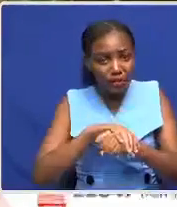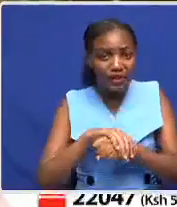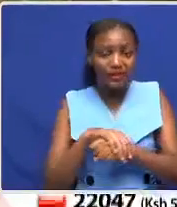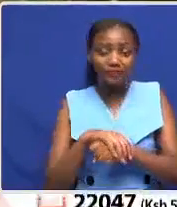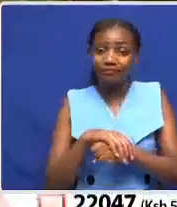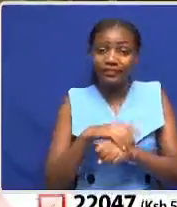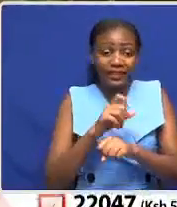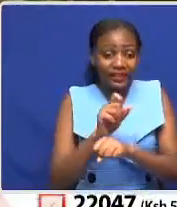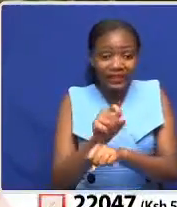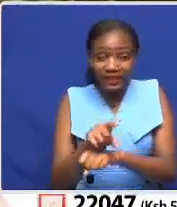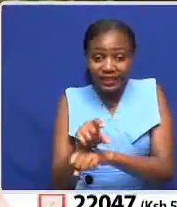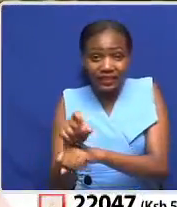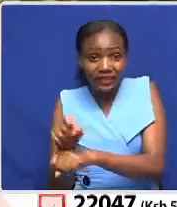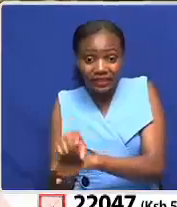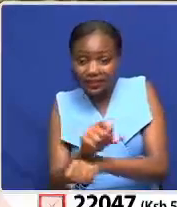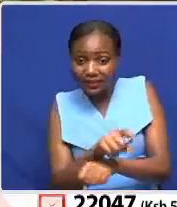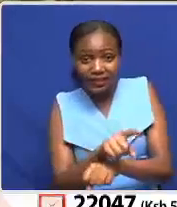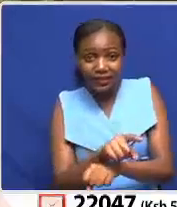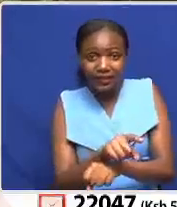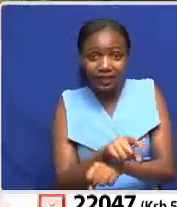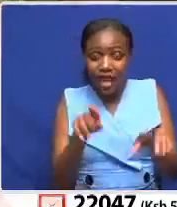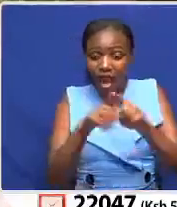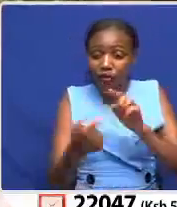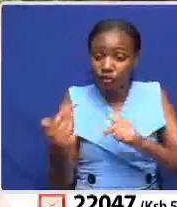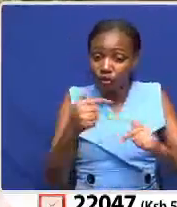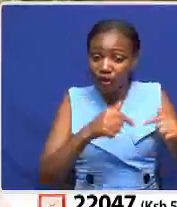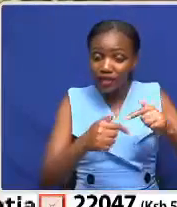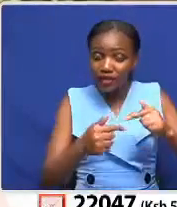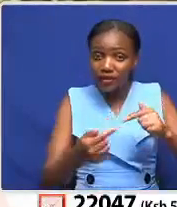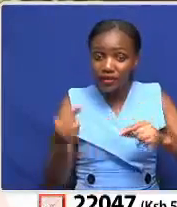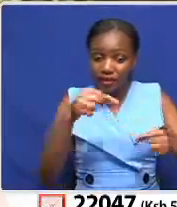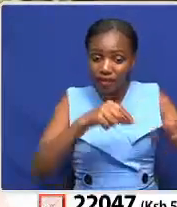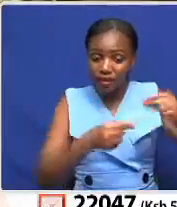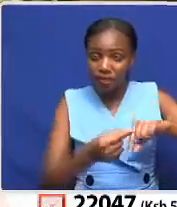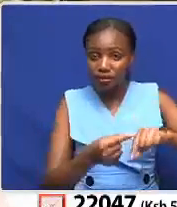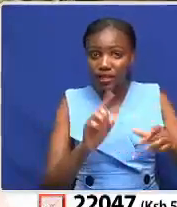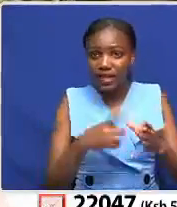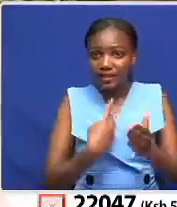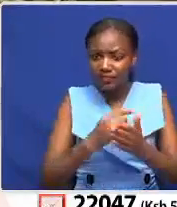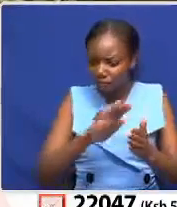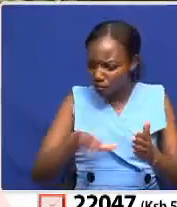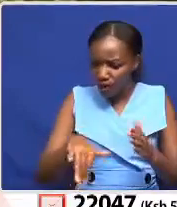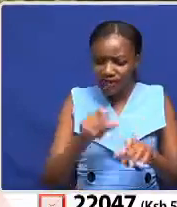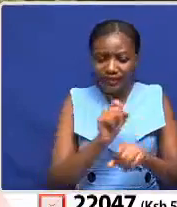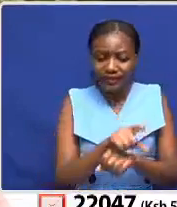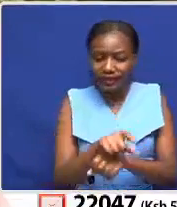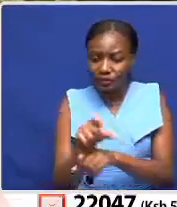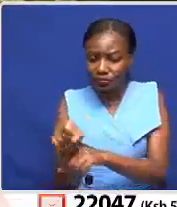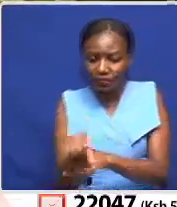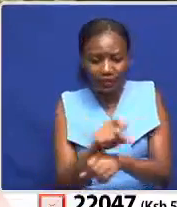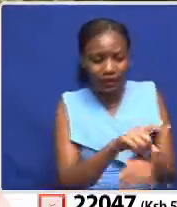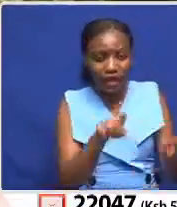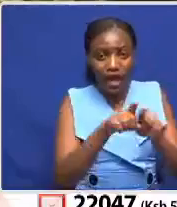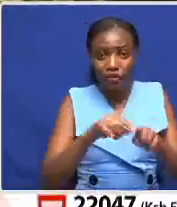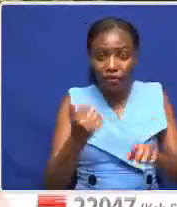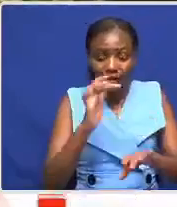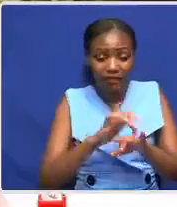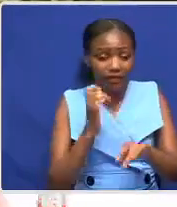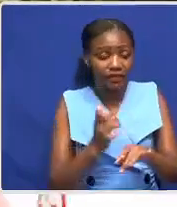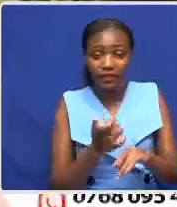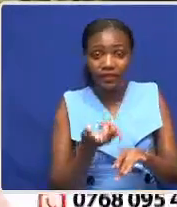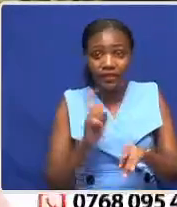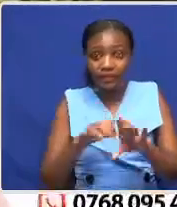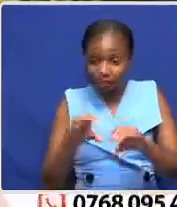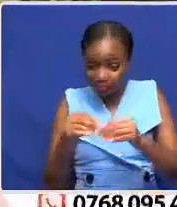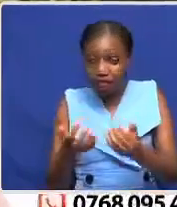know, seeds, fertilizers and even chemicals. So they were late in planting and some of them were actually even affected to produce food.